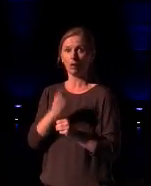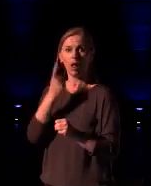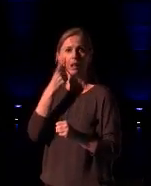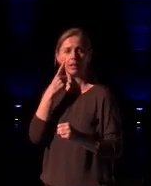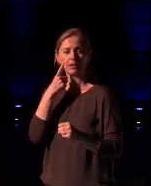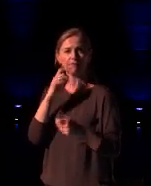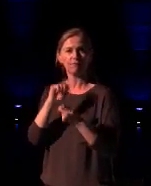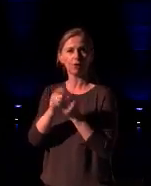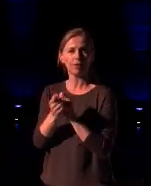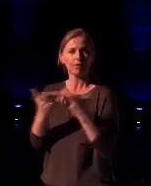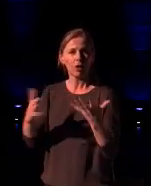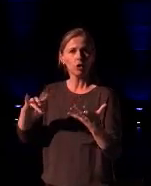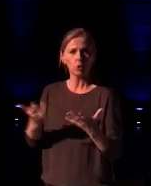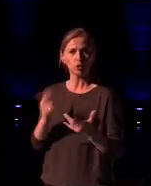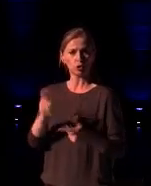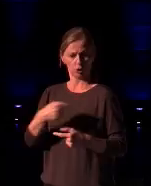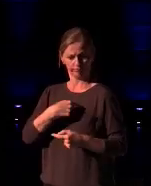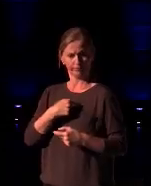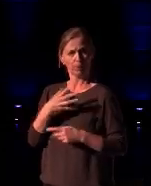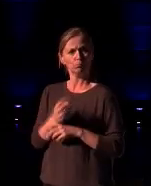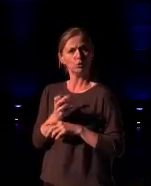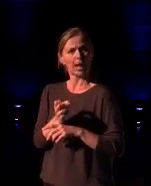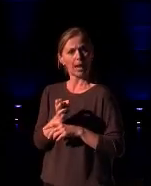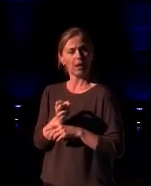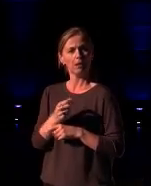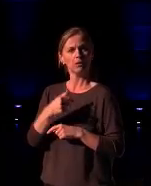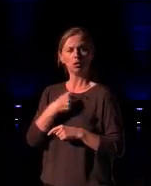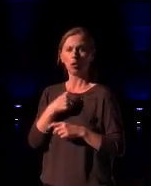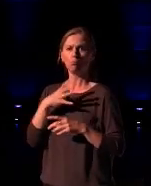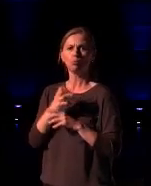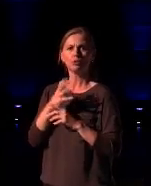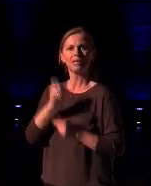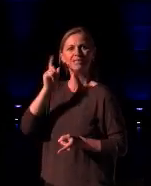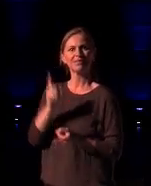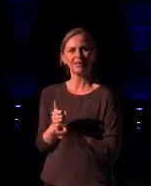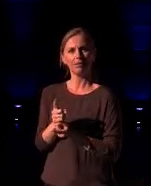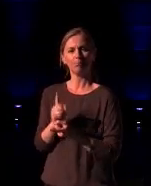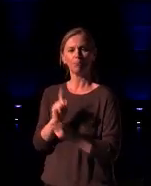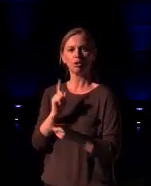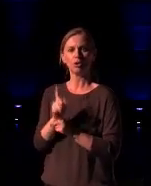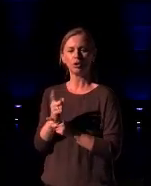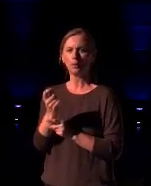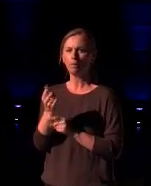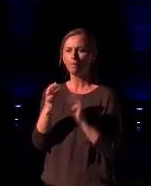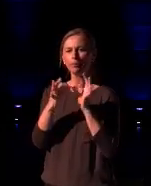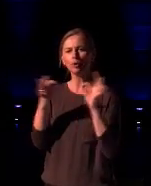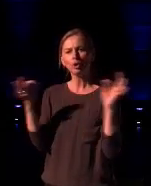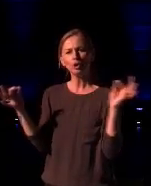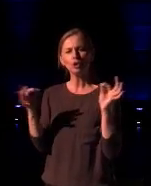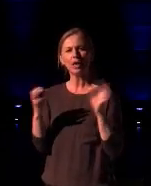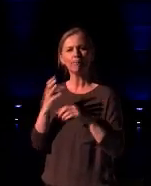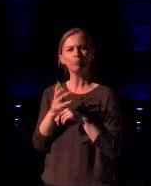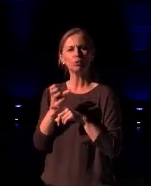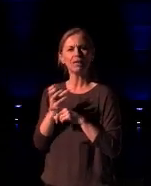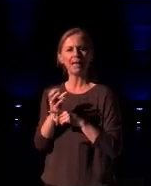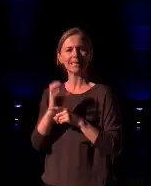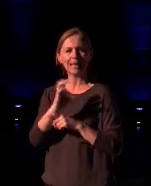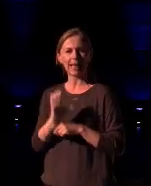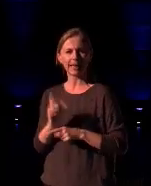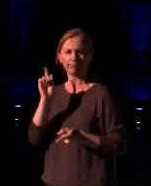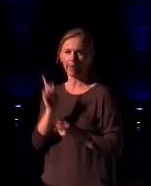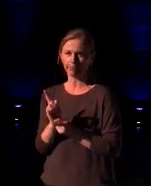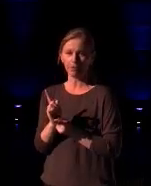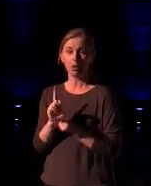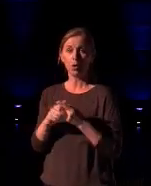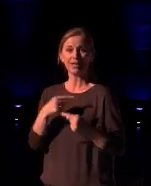aldersforandringer ved at det er en muskel, og med alderen så får vi muskelsvinn, så det blir færre og tynnere muskelceller. I tillegg